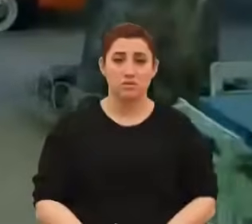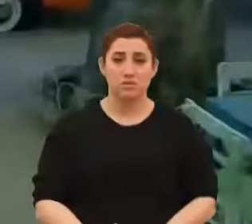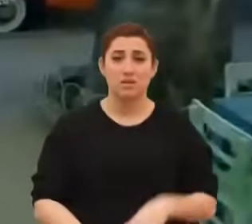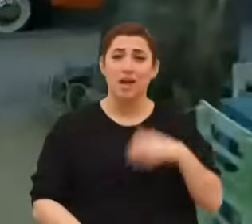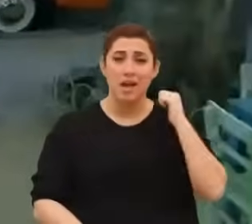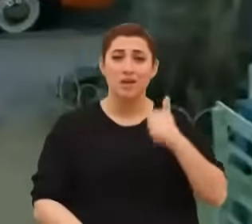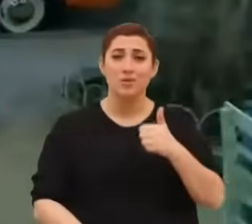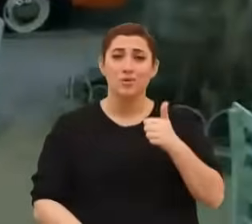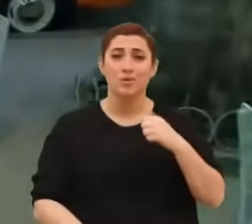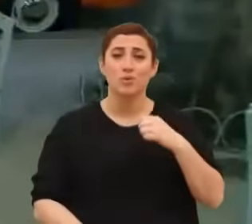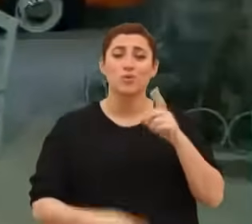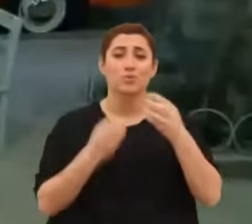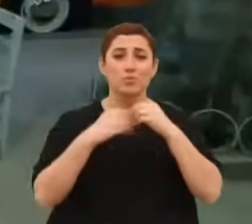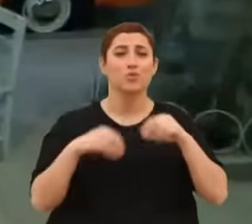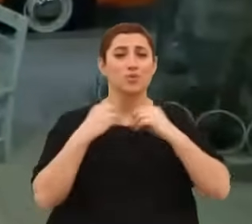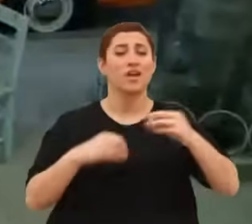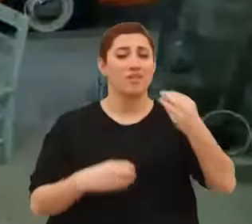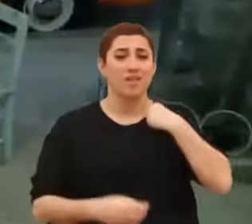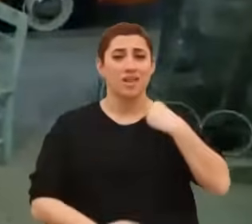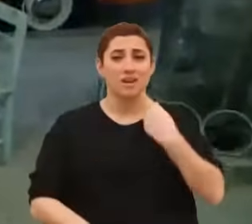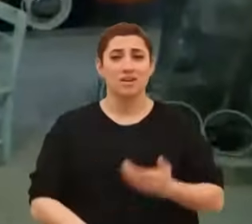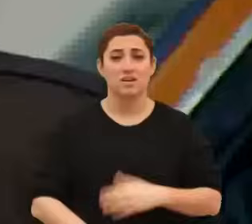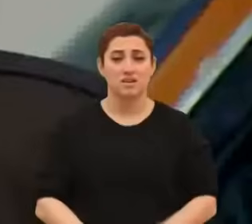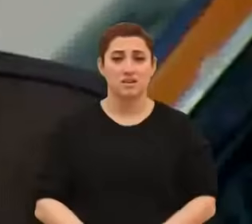Her gün 10 tane yumurta verirdi.